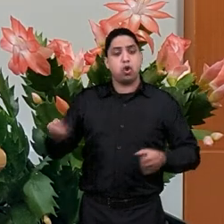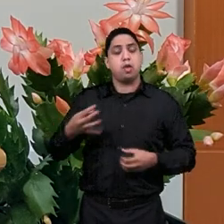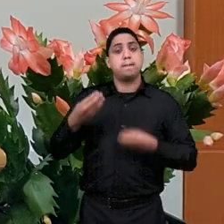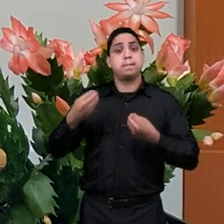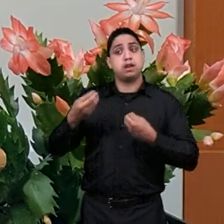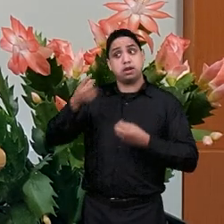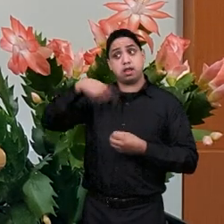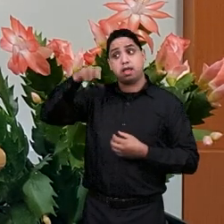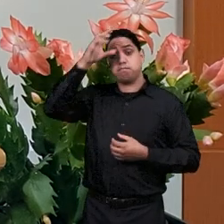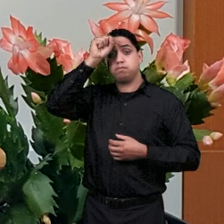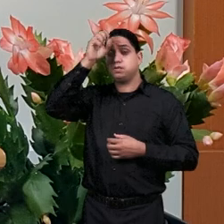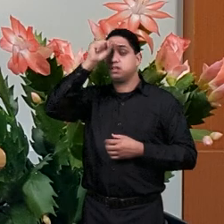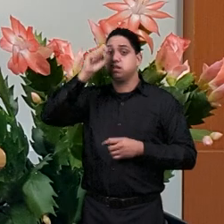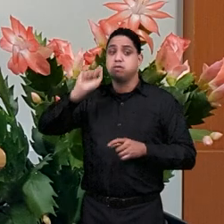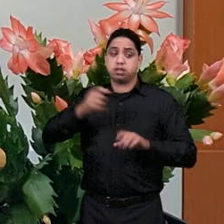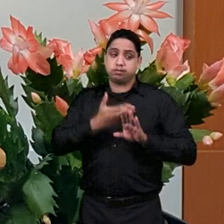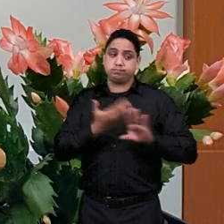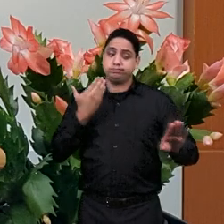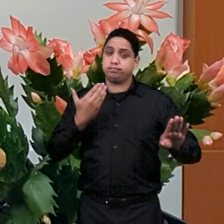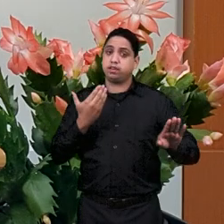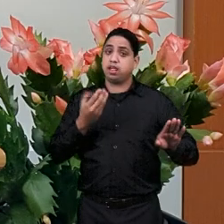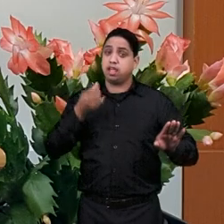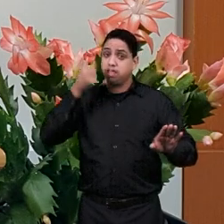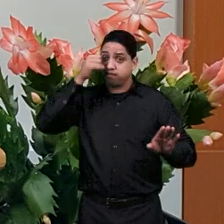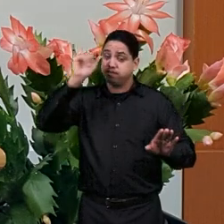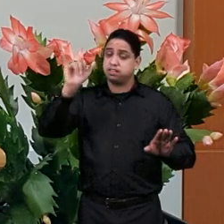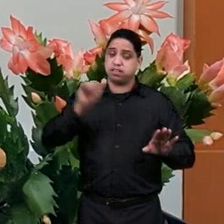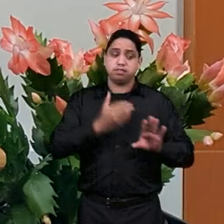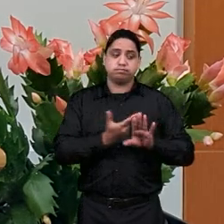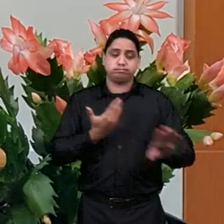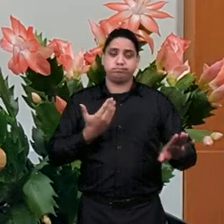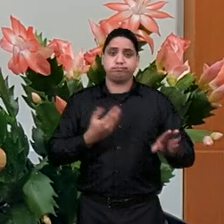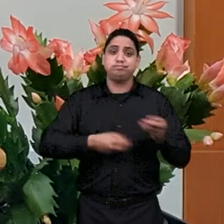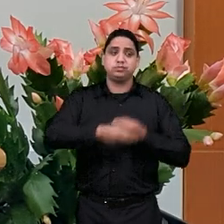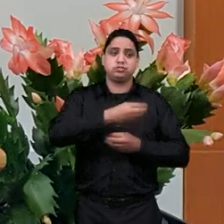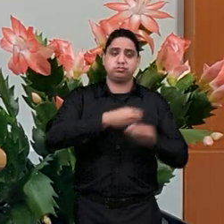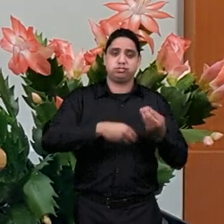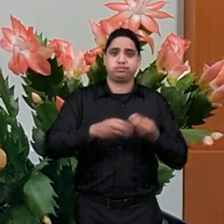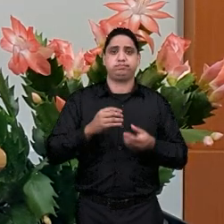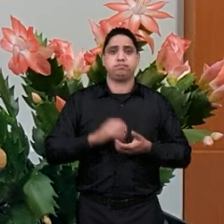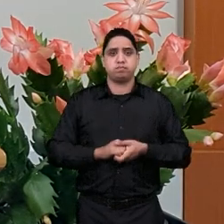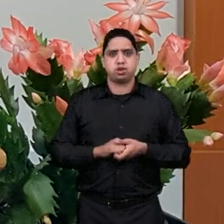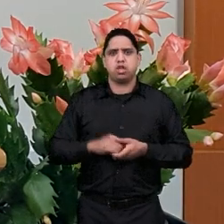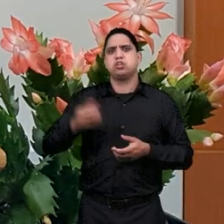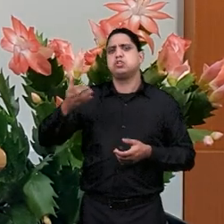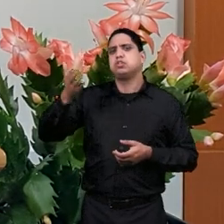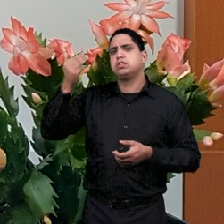nous avons apporté toutes les informations relatives à ce temps, qui est le moment prophétique que nous vivons.